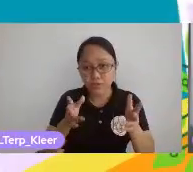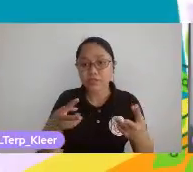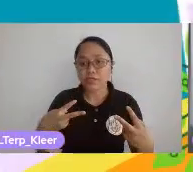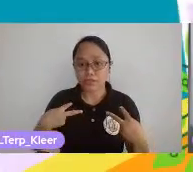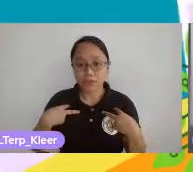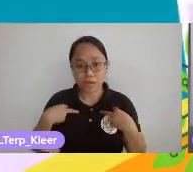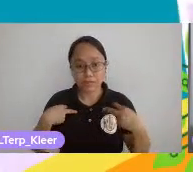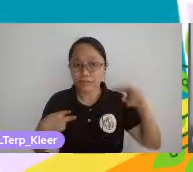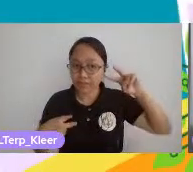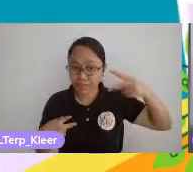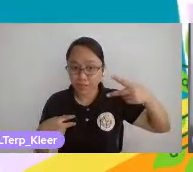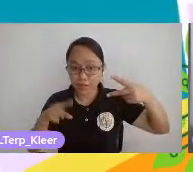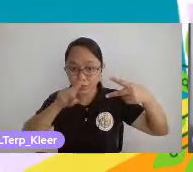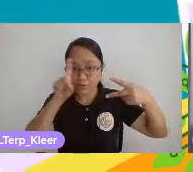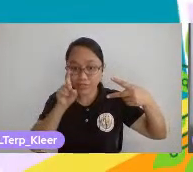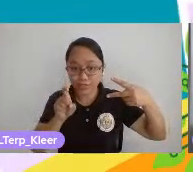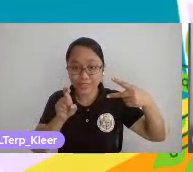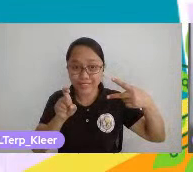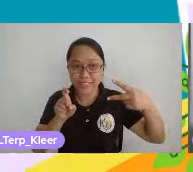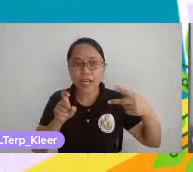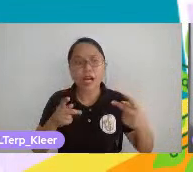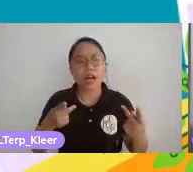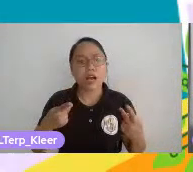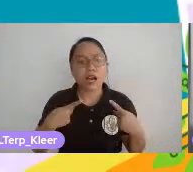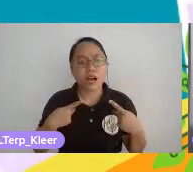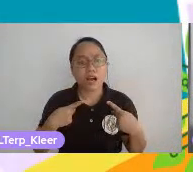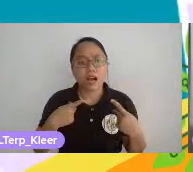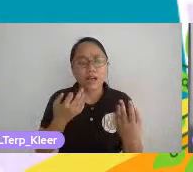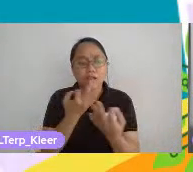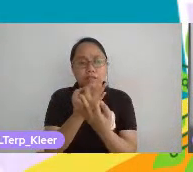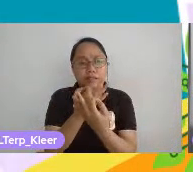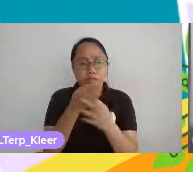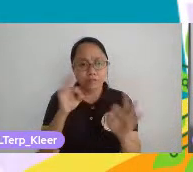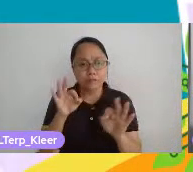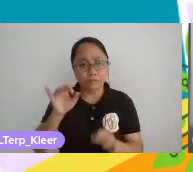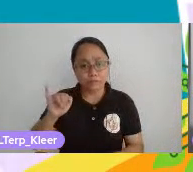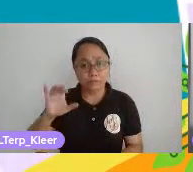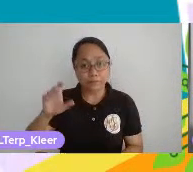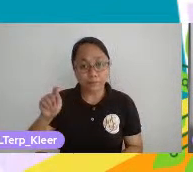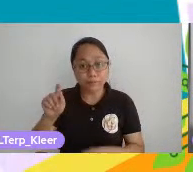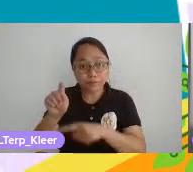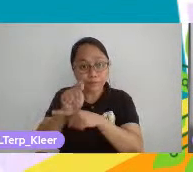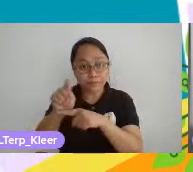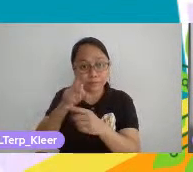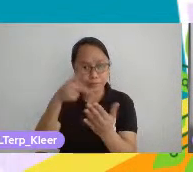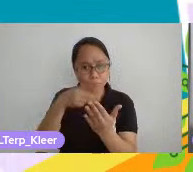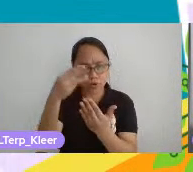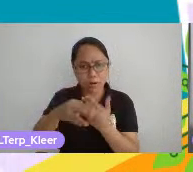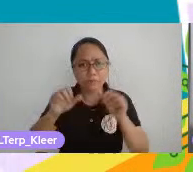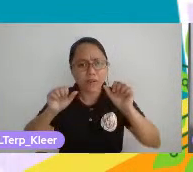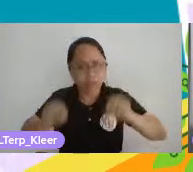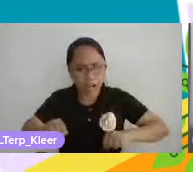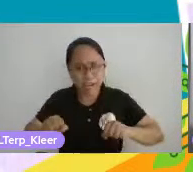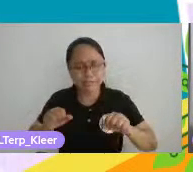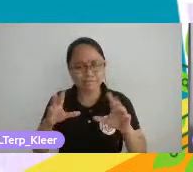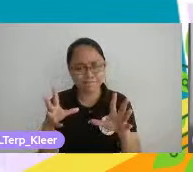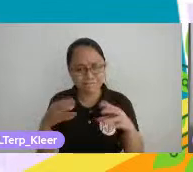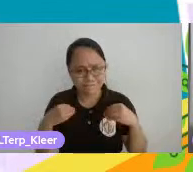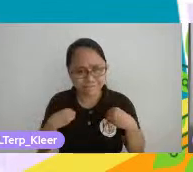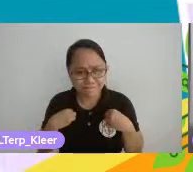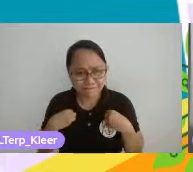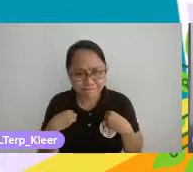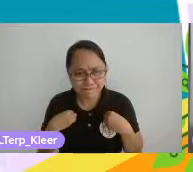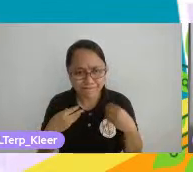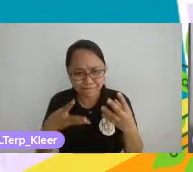question. May mga free ICT trainings programs po ba na pwedeng ma-avail ng mga kababaihan na walang background